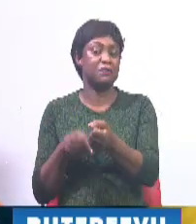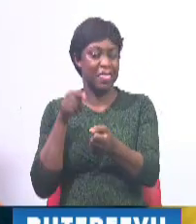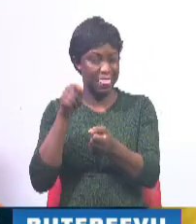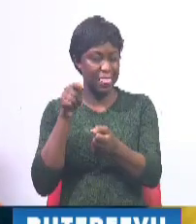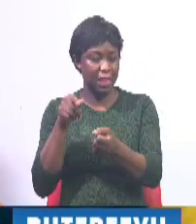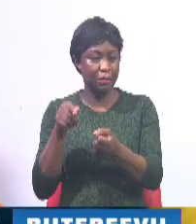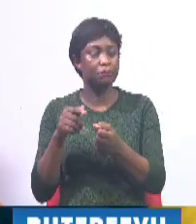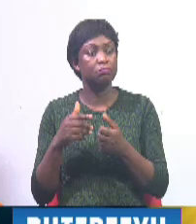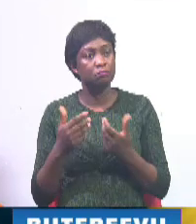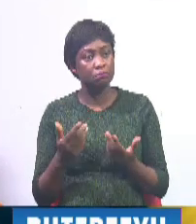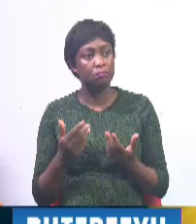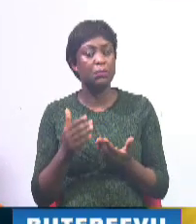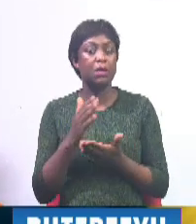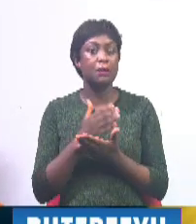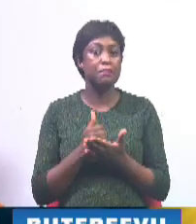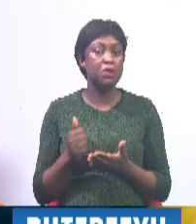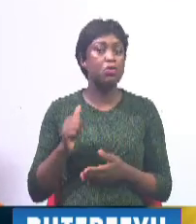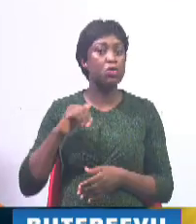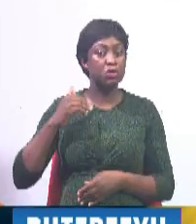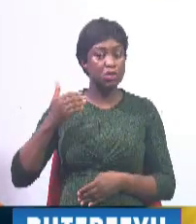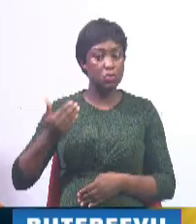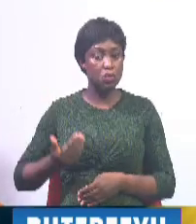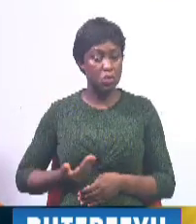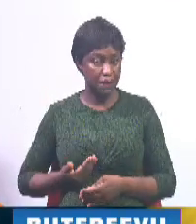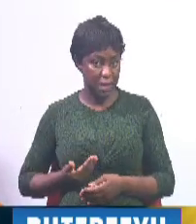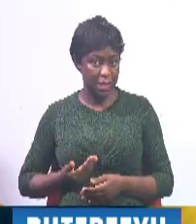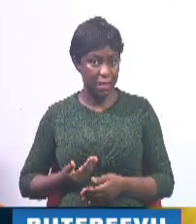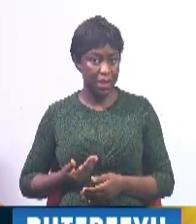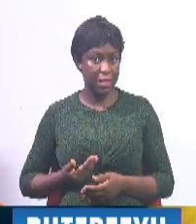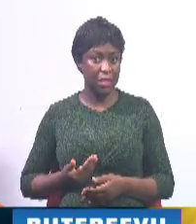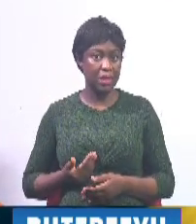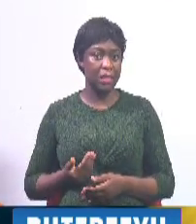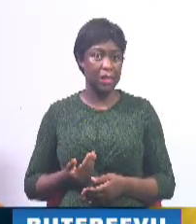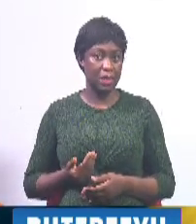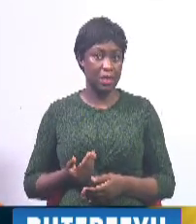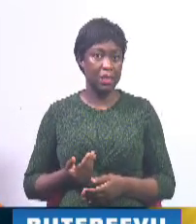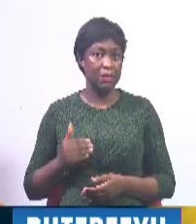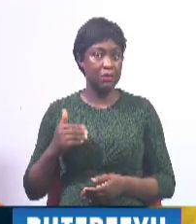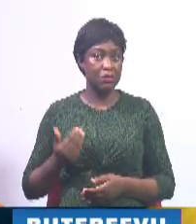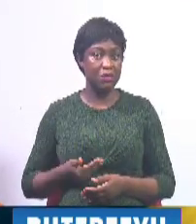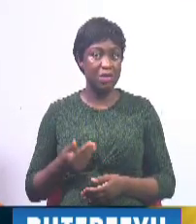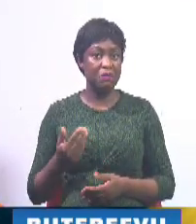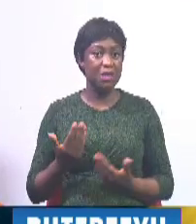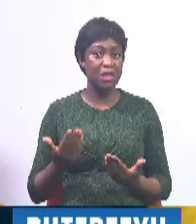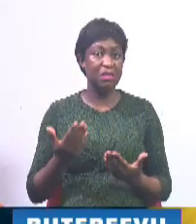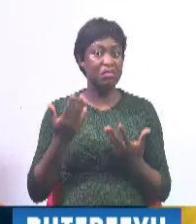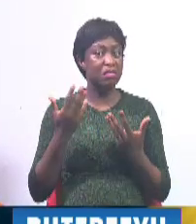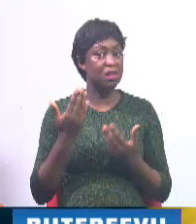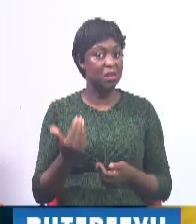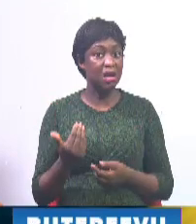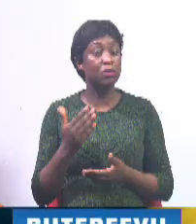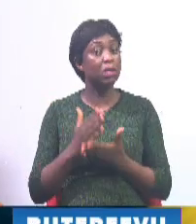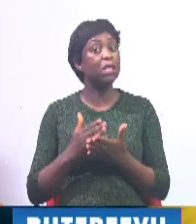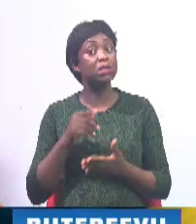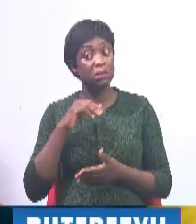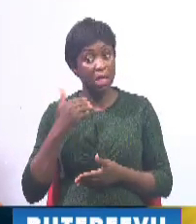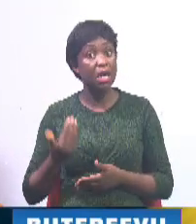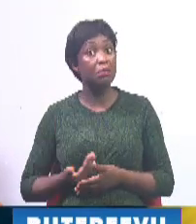abakyala olw'okubanga temulina fiziiki ate ekitali kituufu abakyala olwayo tufunye ensonga nga bakubira ddala abaami